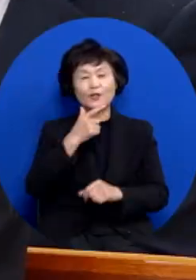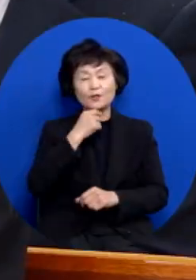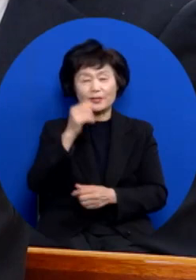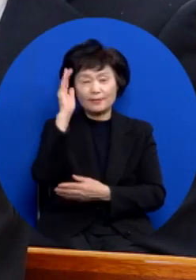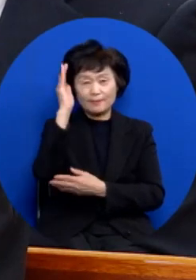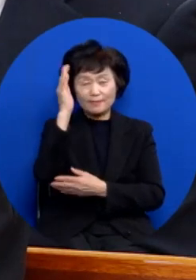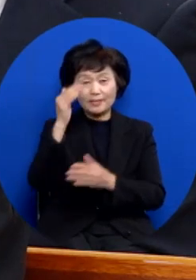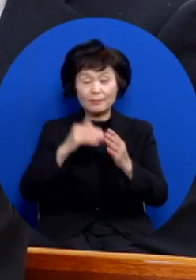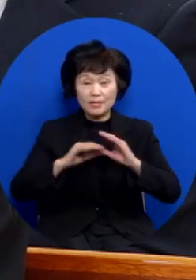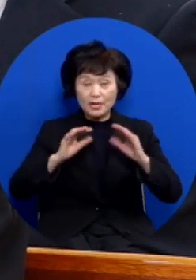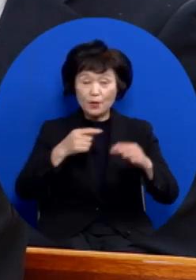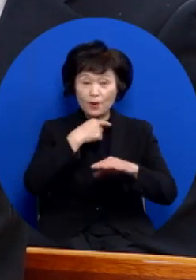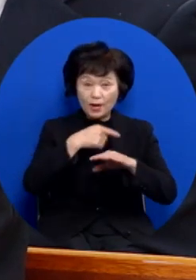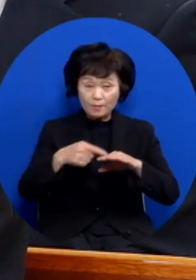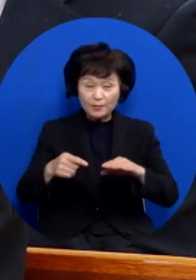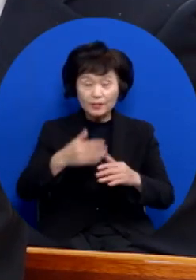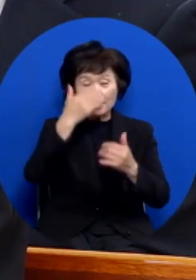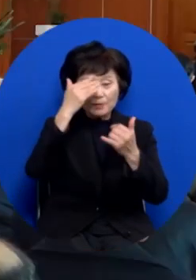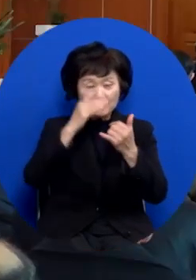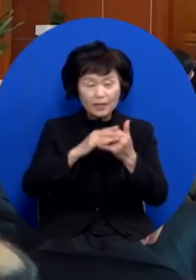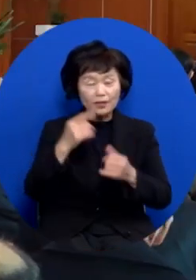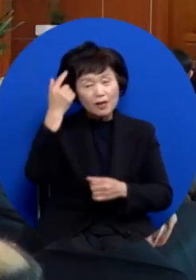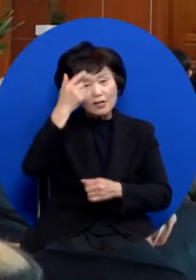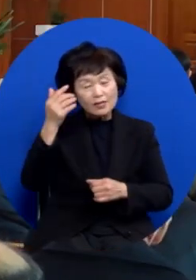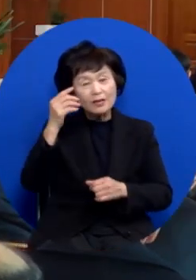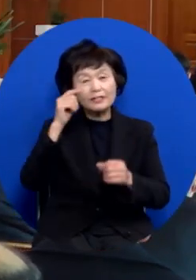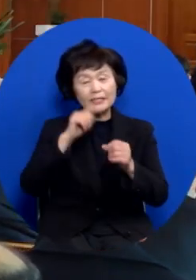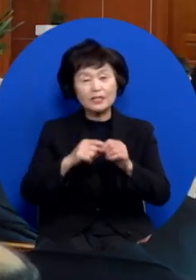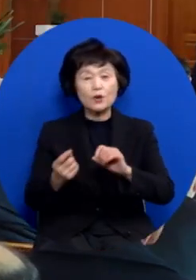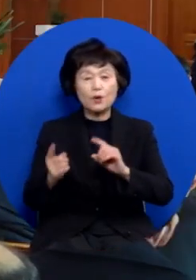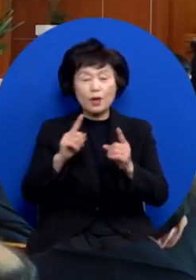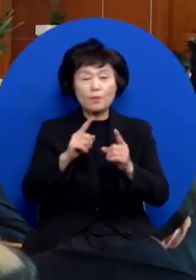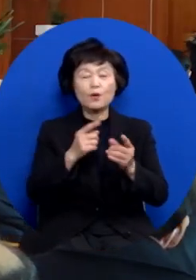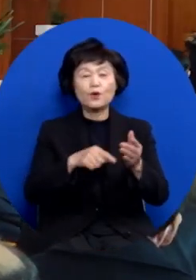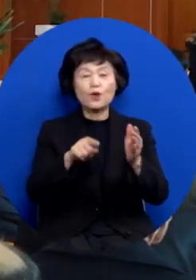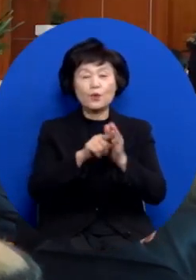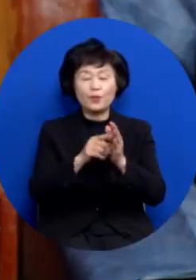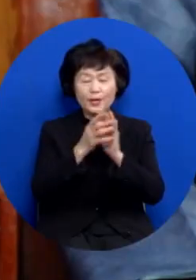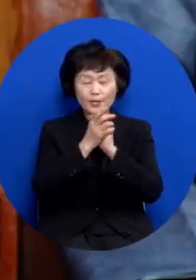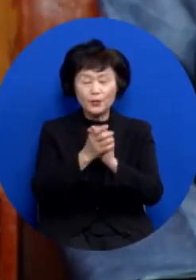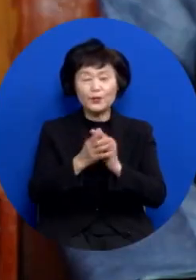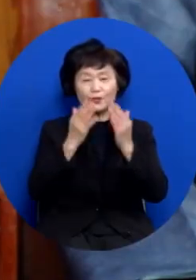참석자들은 나라와 민족, 다음 세대와 영적 회복을 위해 특별 기도 시간을 가졌습니다.